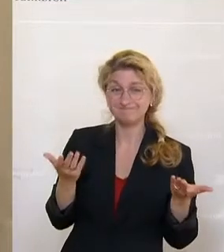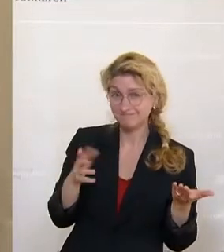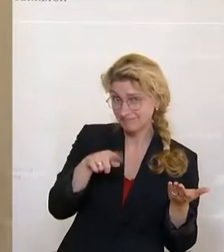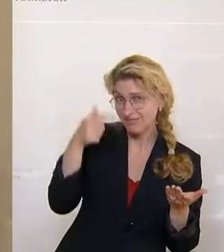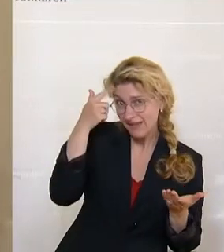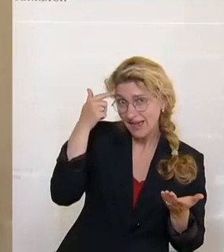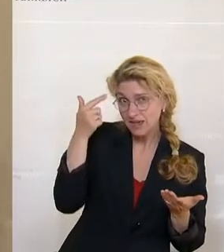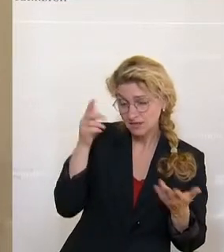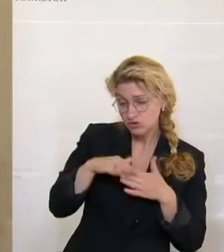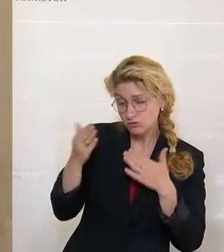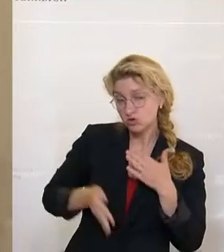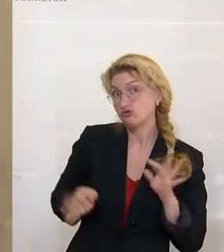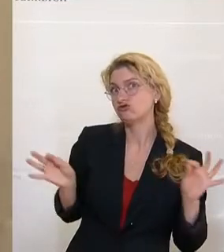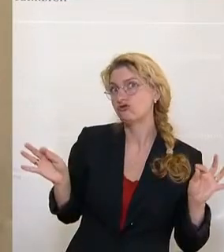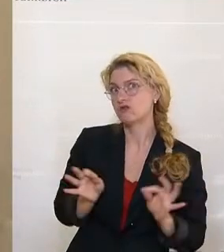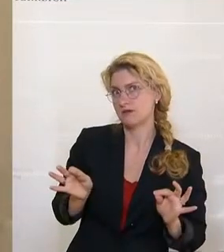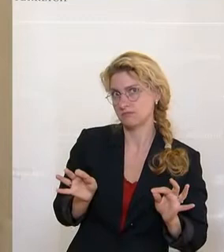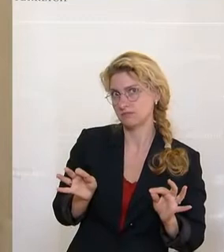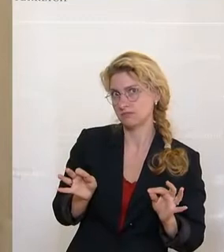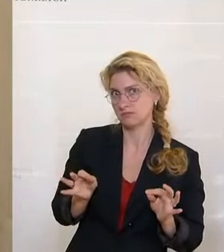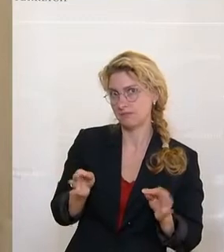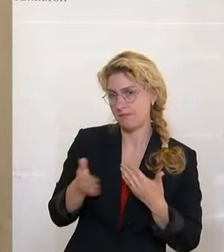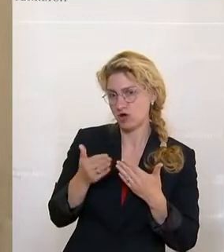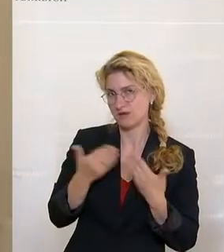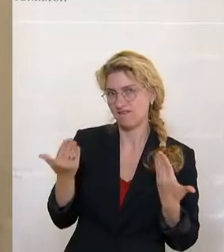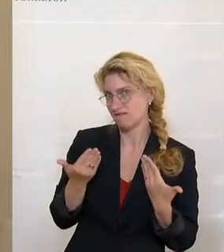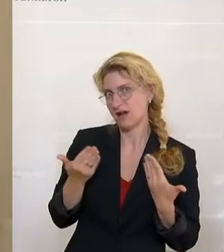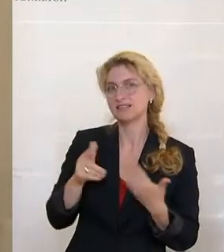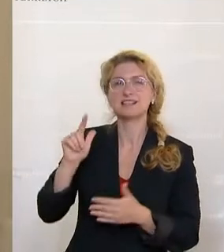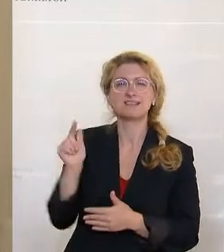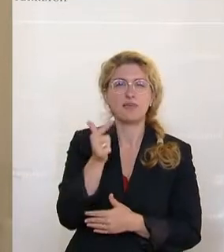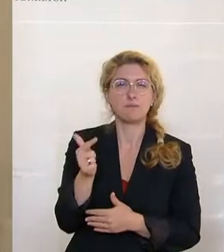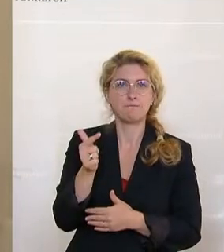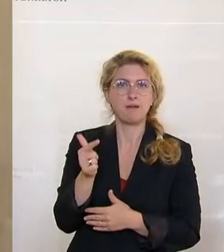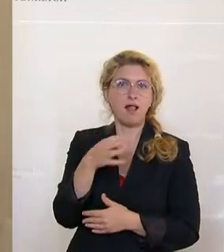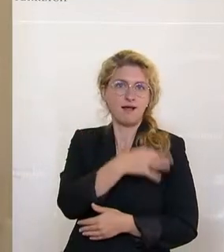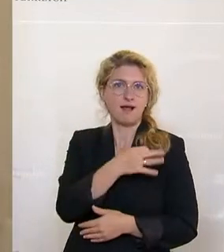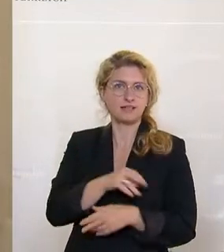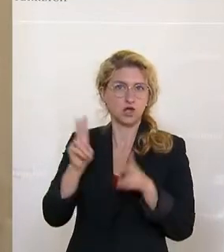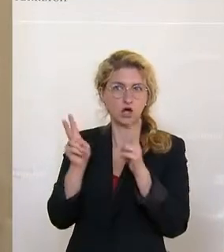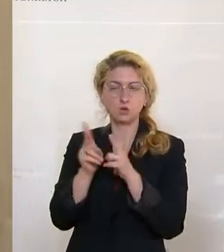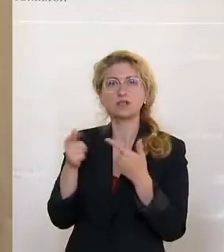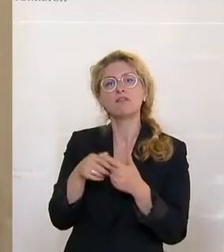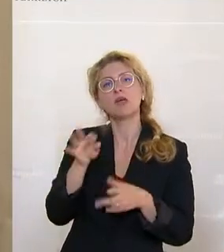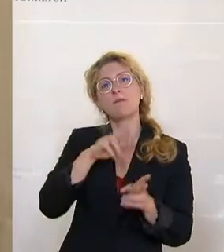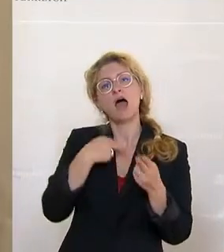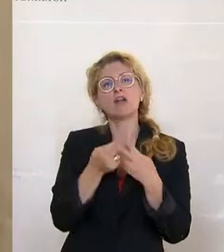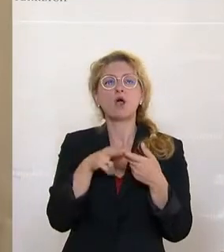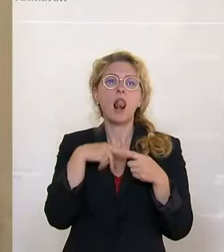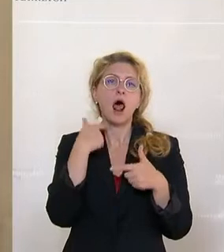schlimmstes Beispiel zum Schluss an die zweite Befragung von Kanzler Kurz, der so ausschweifend antworten durfte, dass nicht mal die